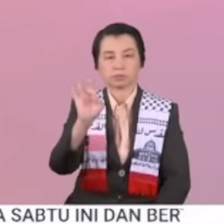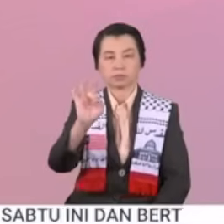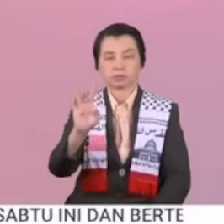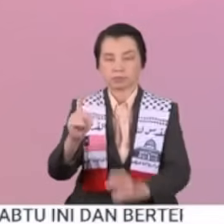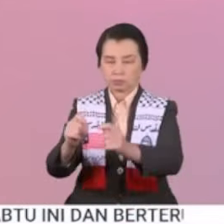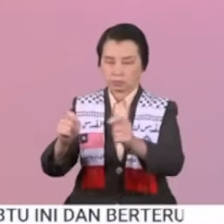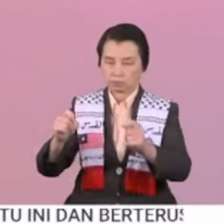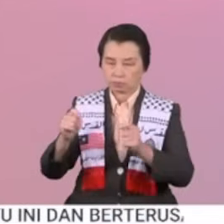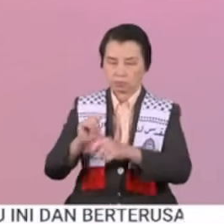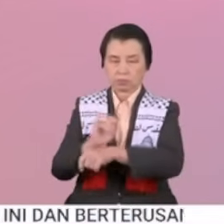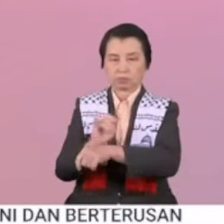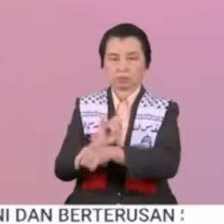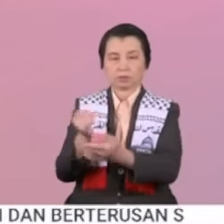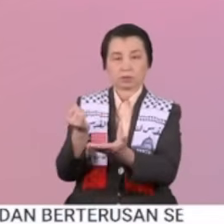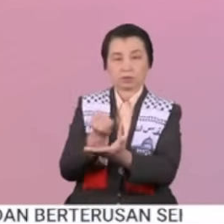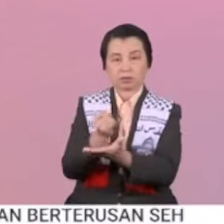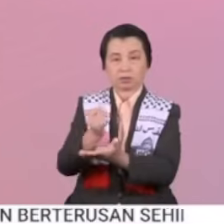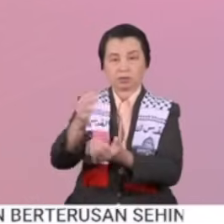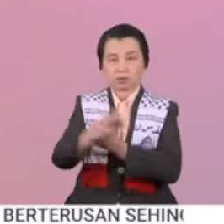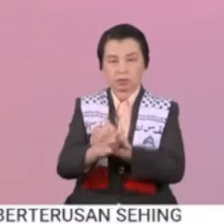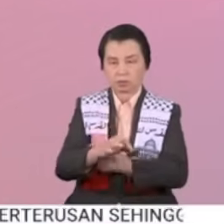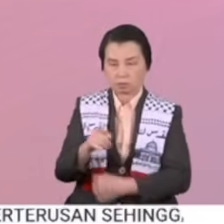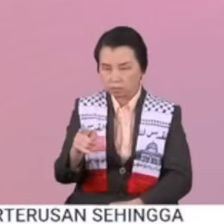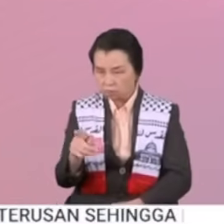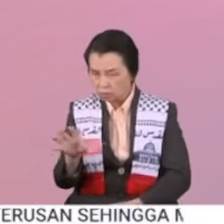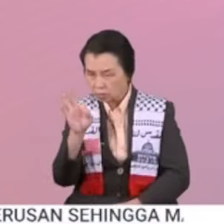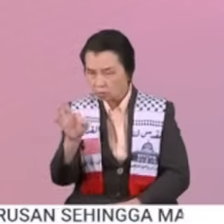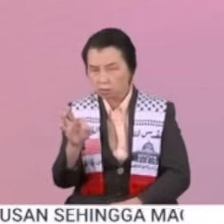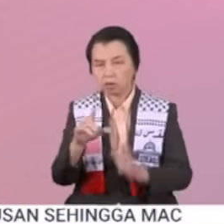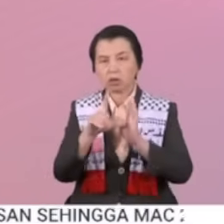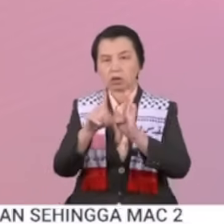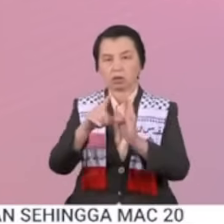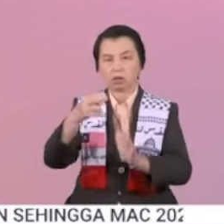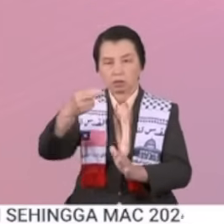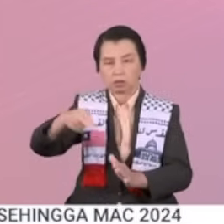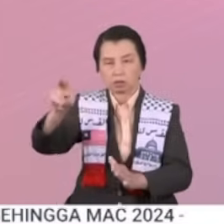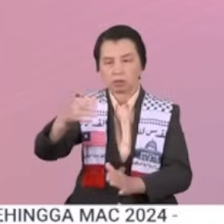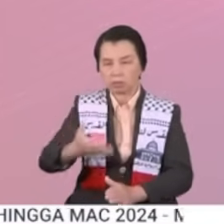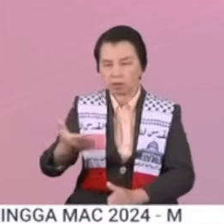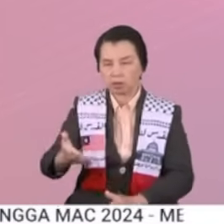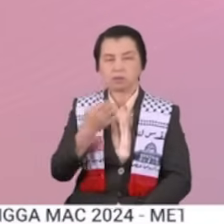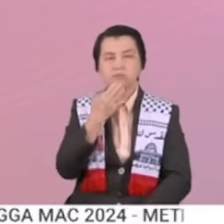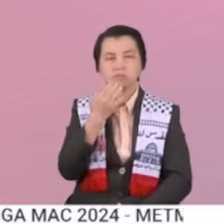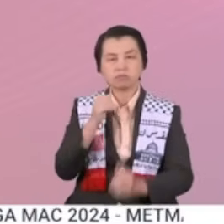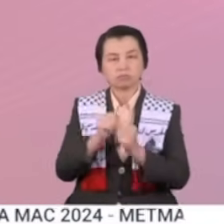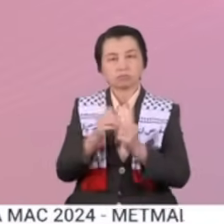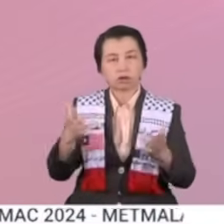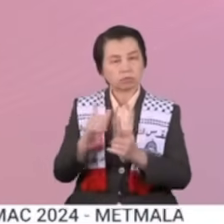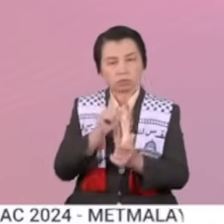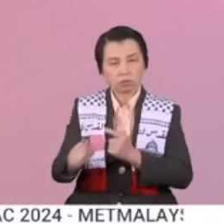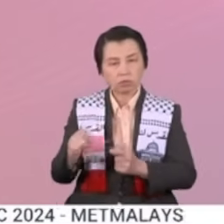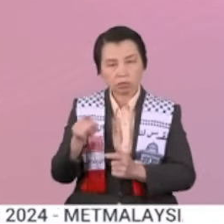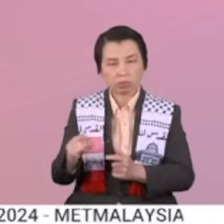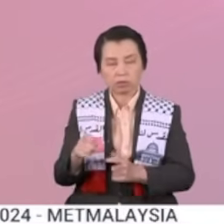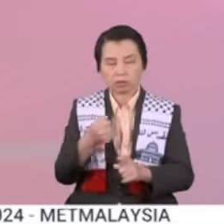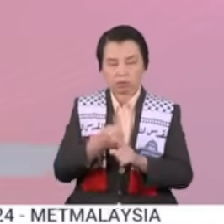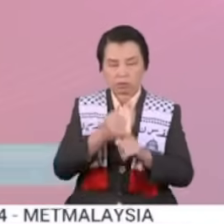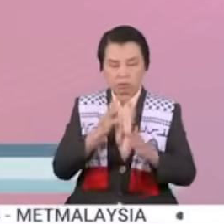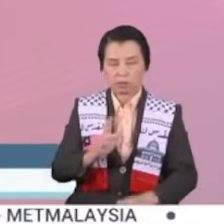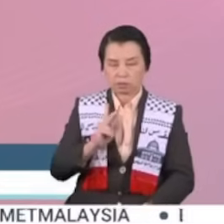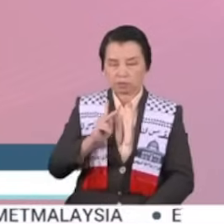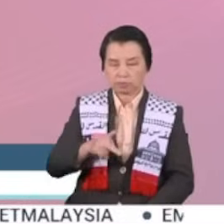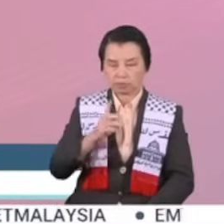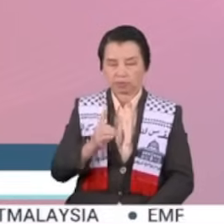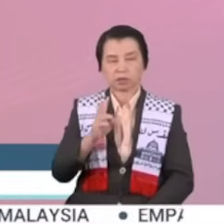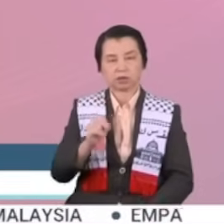merdekaim industrian nilai Negeri Sembilan dikesan telah menggunakan logo halal pada produk madu tanpa kebenaran pengarah kpdn Negeri